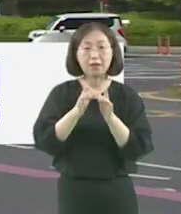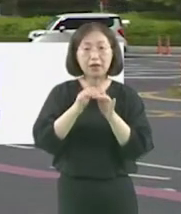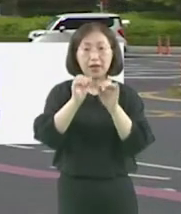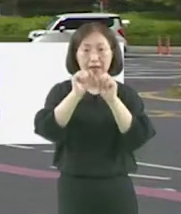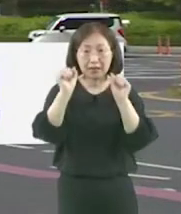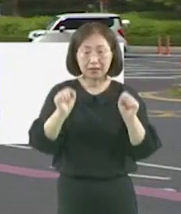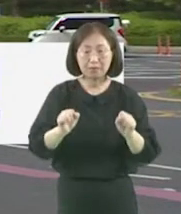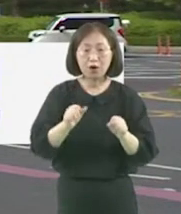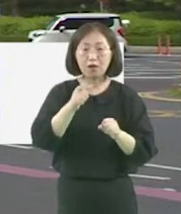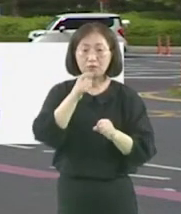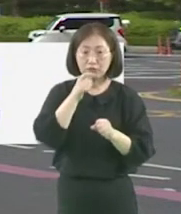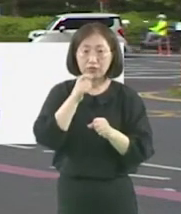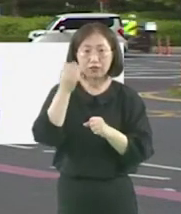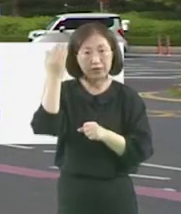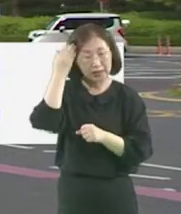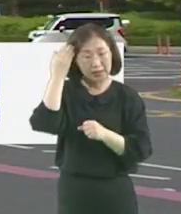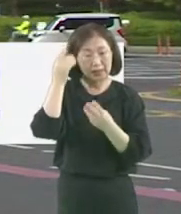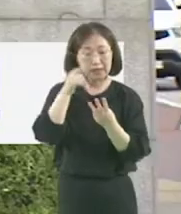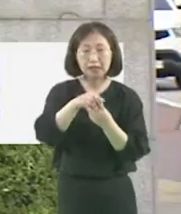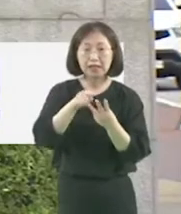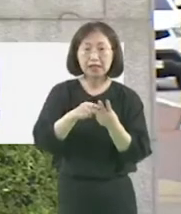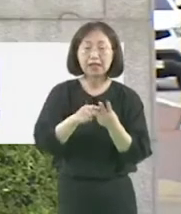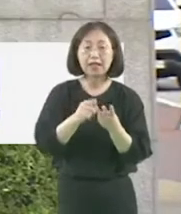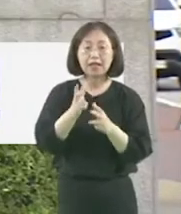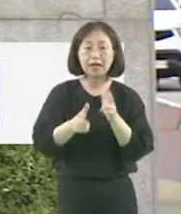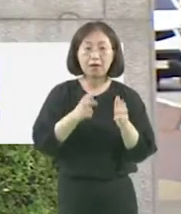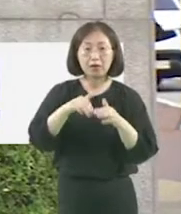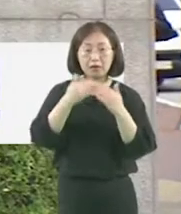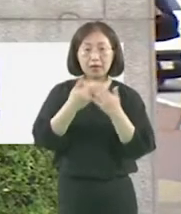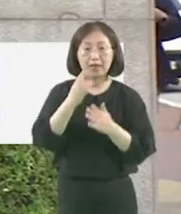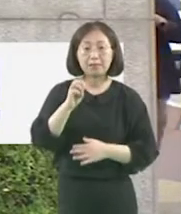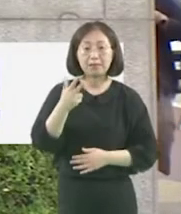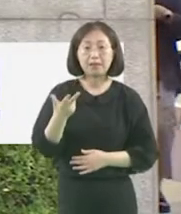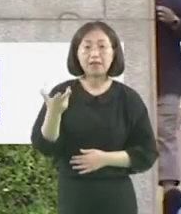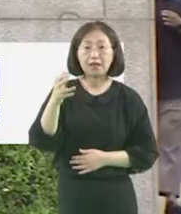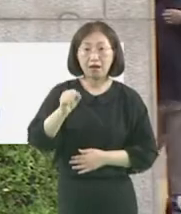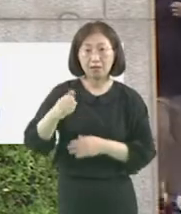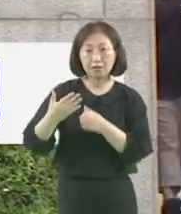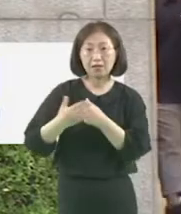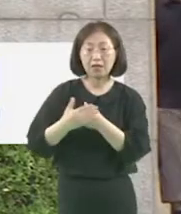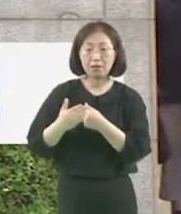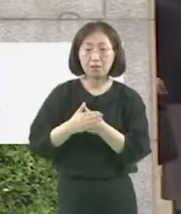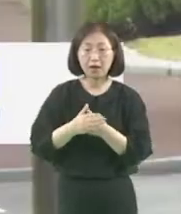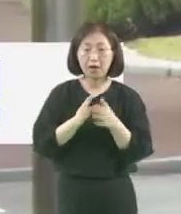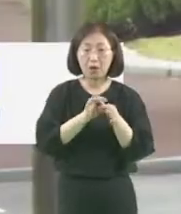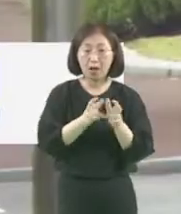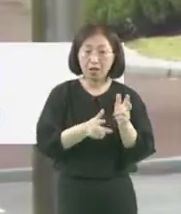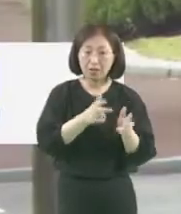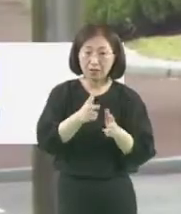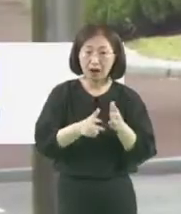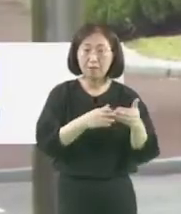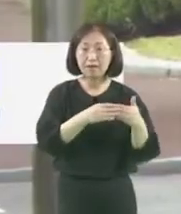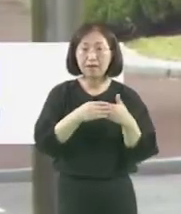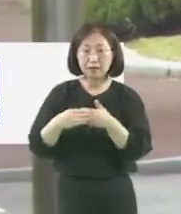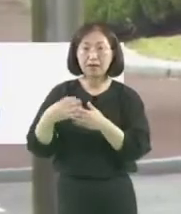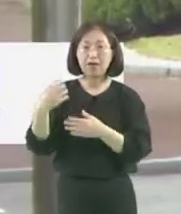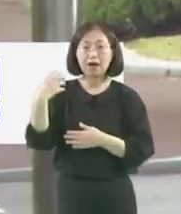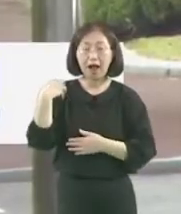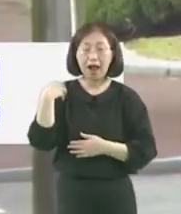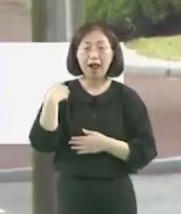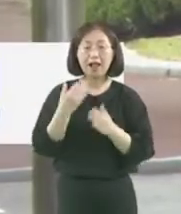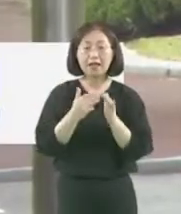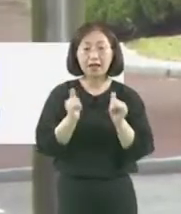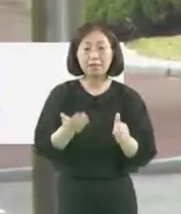지식재산 분야 등 세계 사업으로 총 37억 원을 지옥 지원받아 관련 산업을 이끌어갈 핵심 인재를